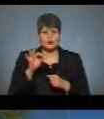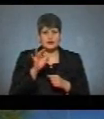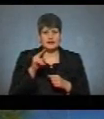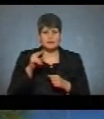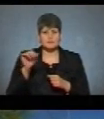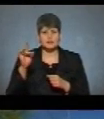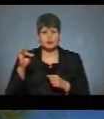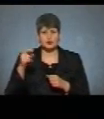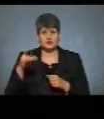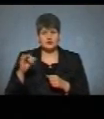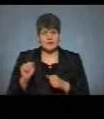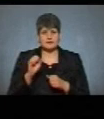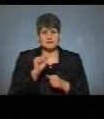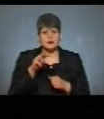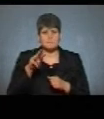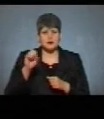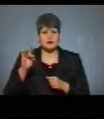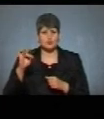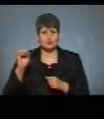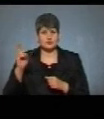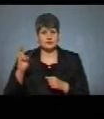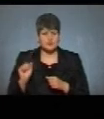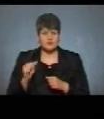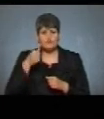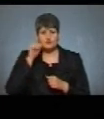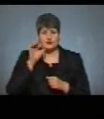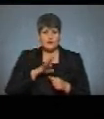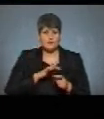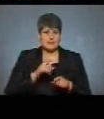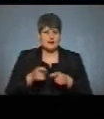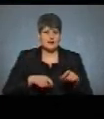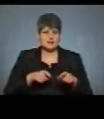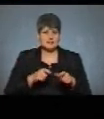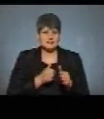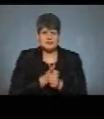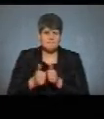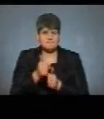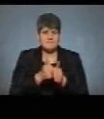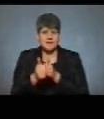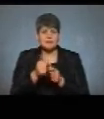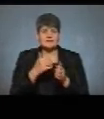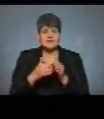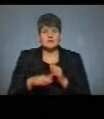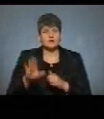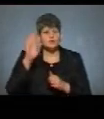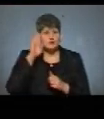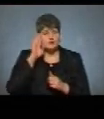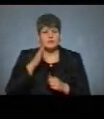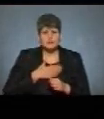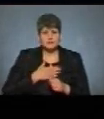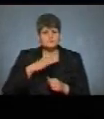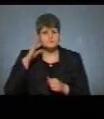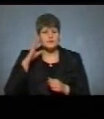Анастасія Меркушина. Вчора відбулась гонка спринт на дистанції 10 кілометрів серед чоловіків. Наш Дмитро Підручний